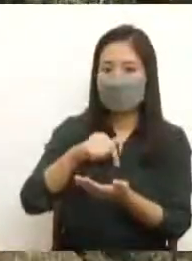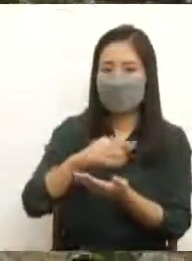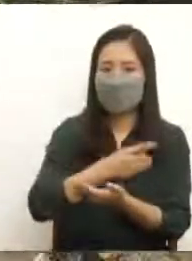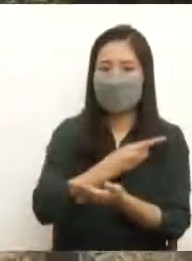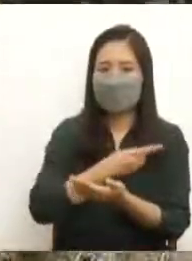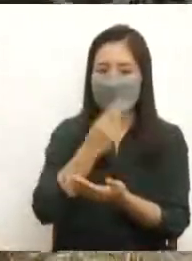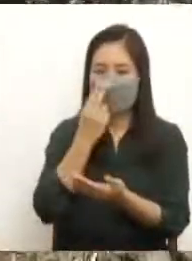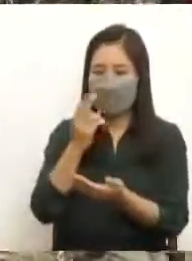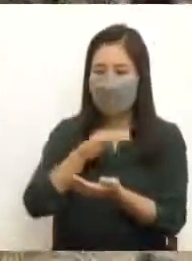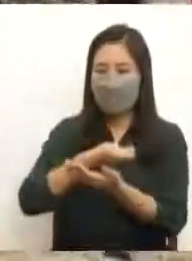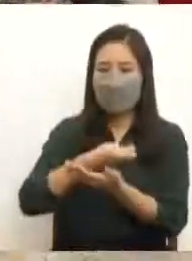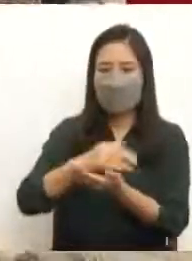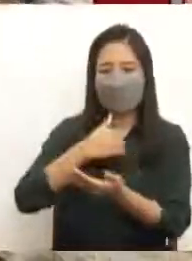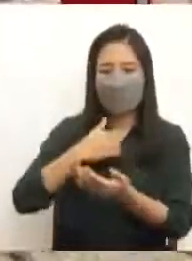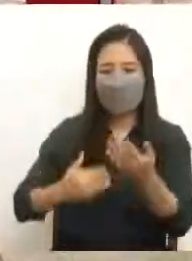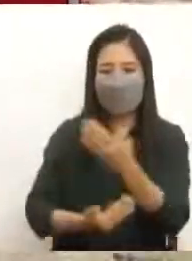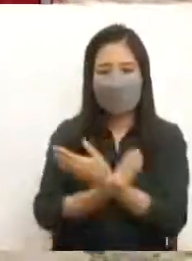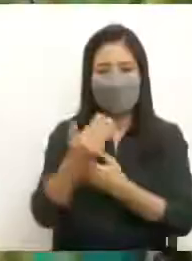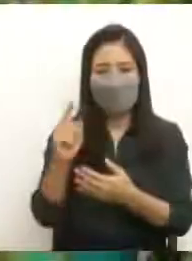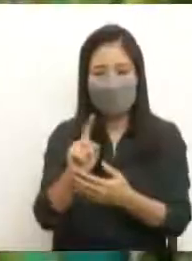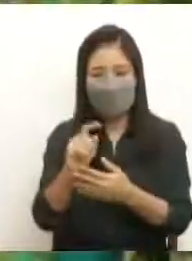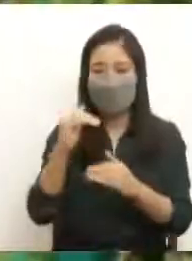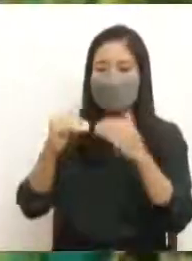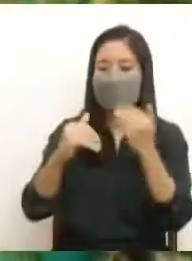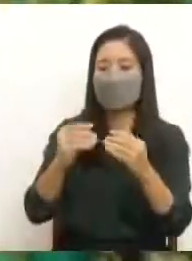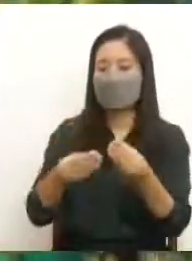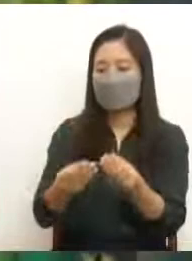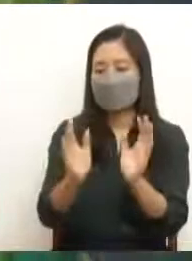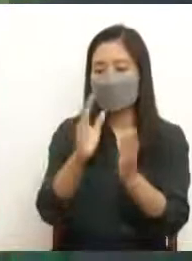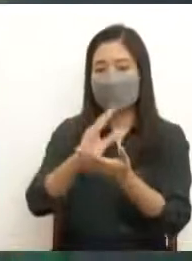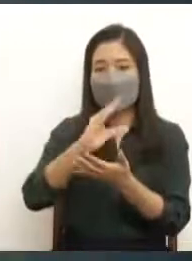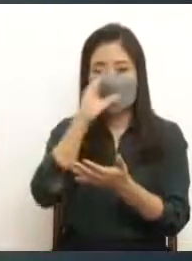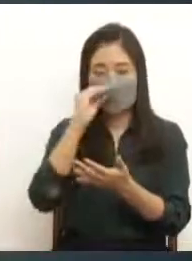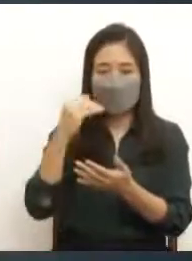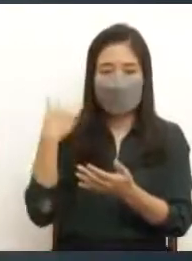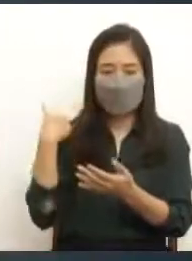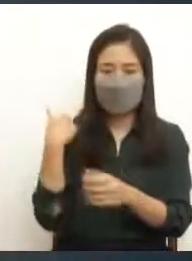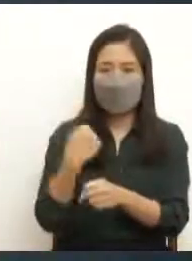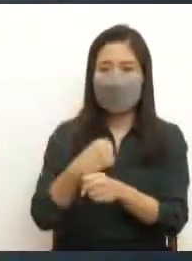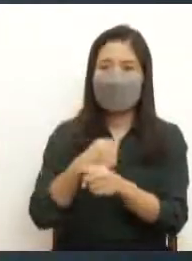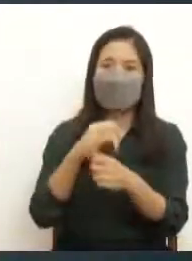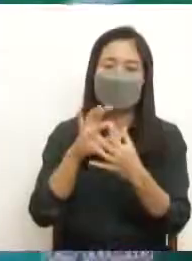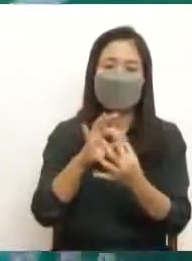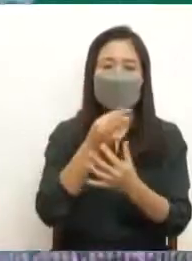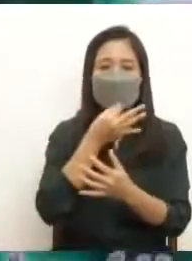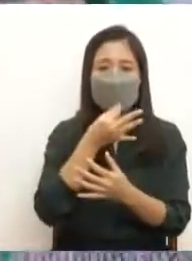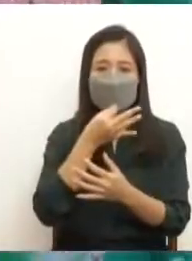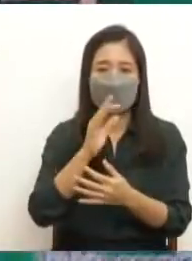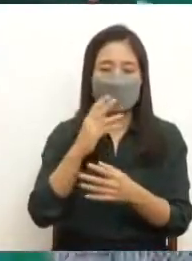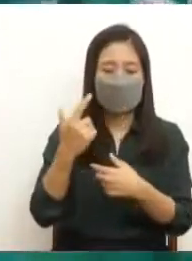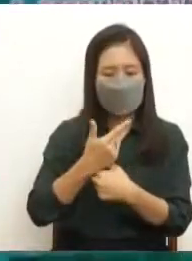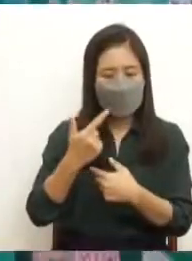ได้มีโครงการดีๆอย่างนี้เด็กนักเรียนได้เรียนรู้นำไปประกอบอาชีพที่บ้านเลี้ยงตัวเองได้ตล